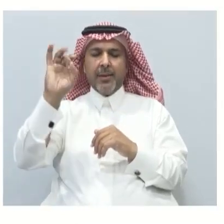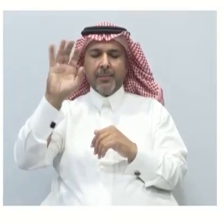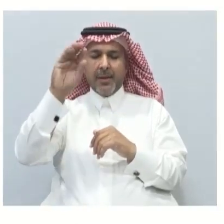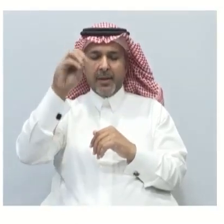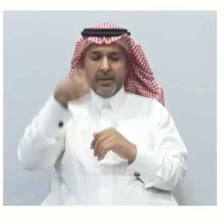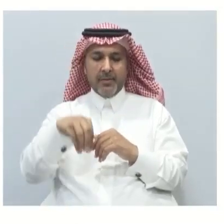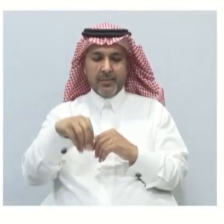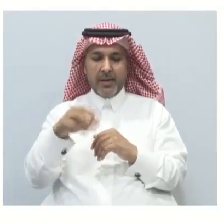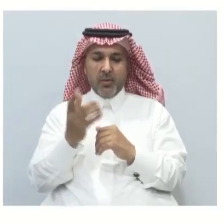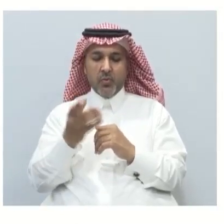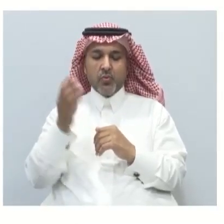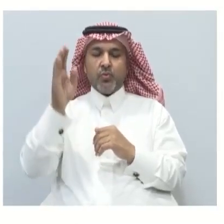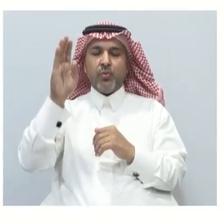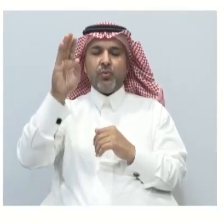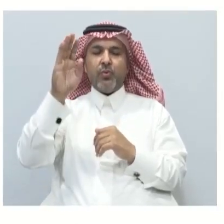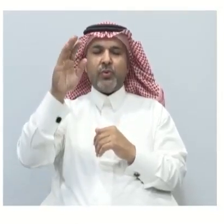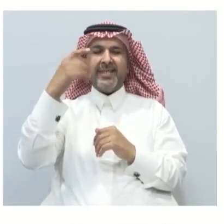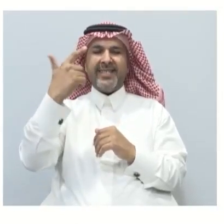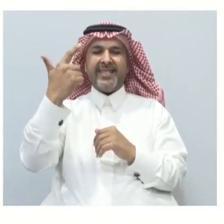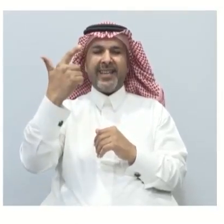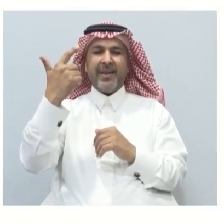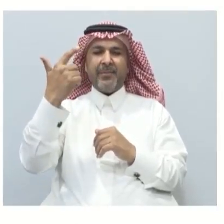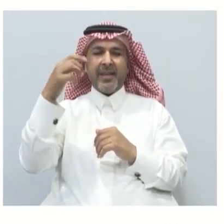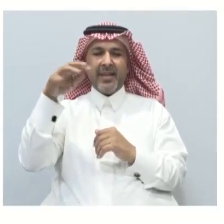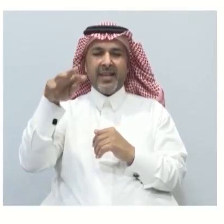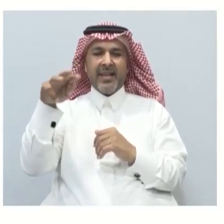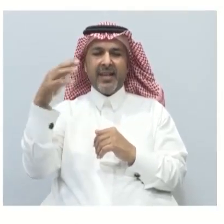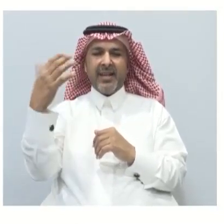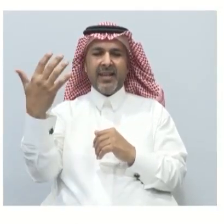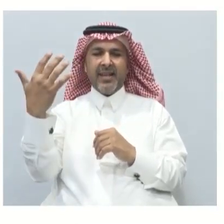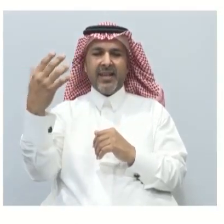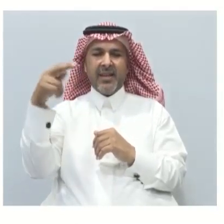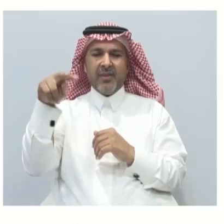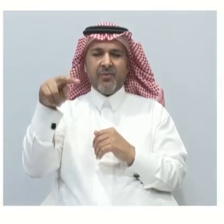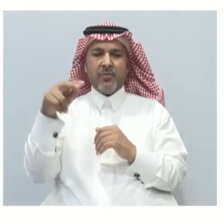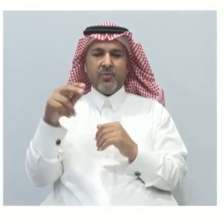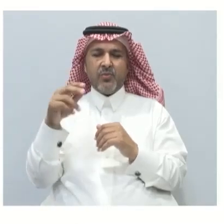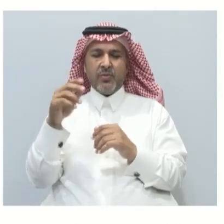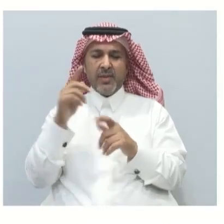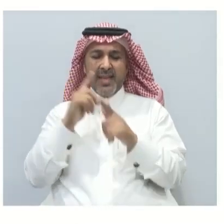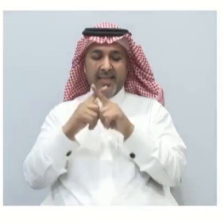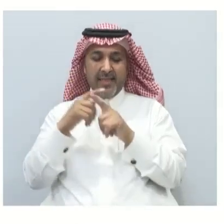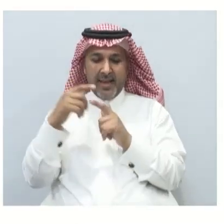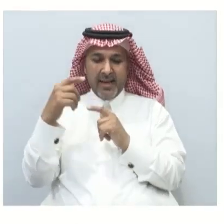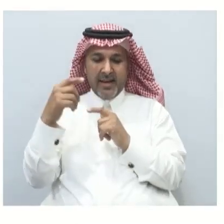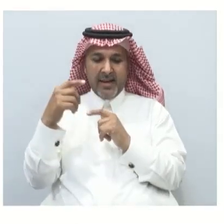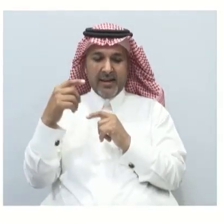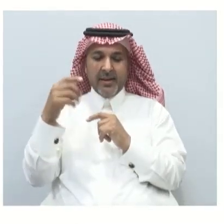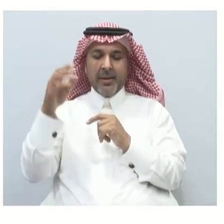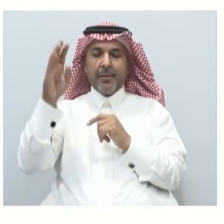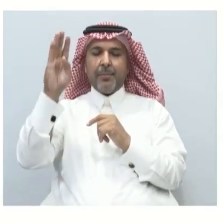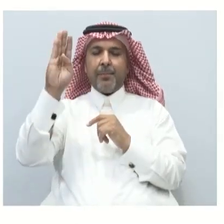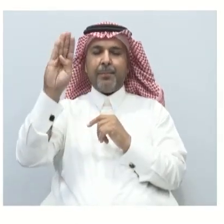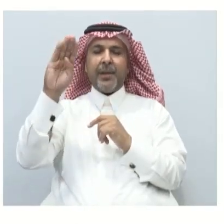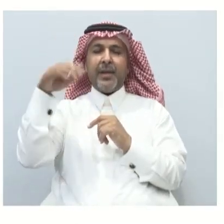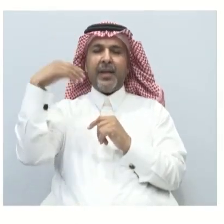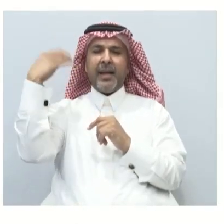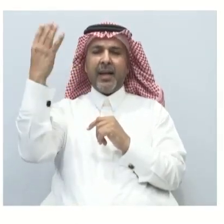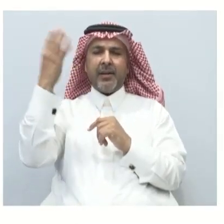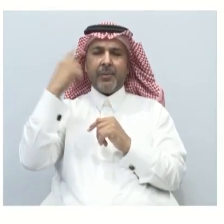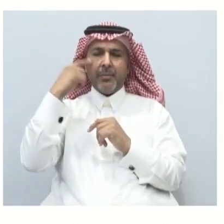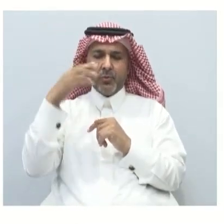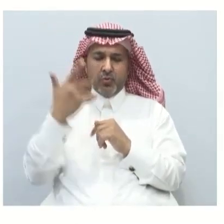احل ه المعادله هذه طبعا اول شيء بسوي بقسم الطرفين على 7500 اقسم هنا على